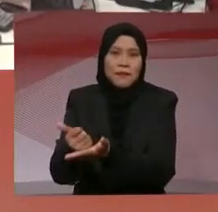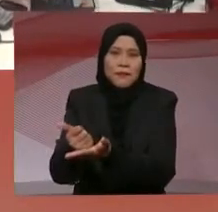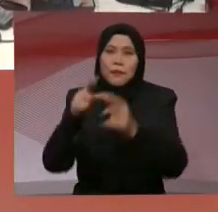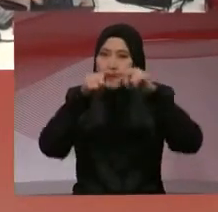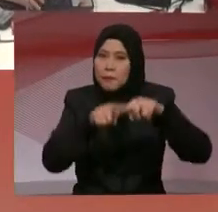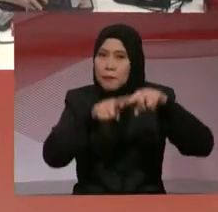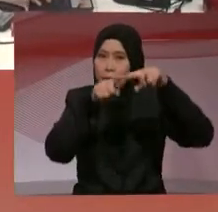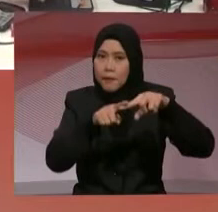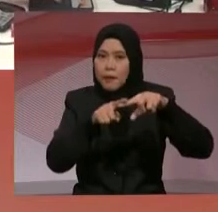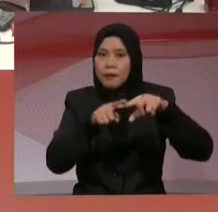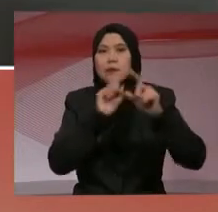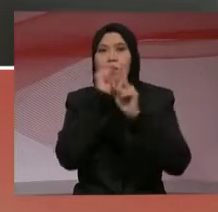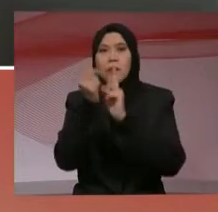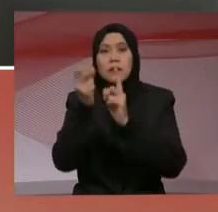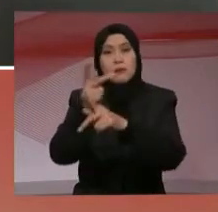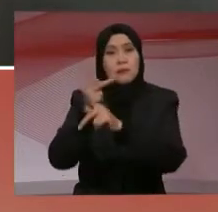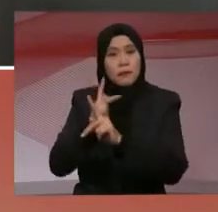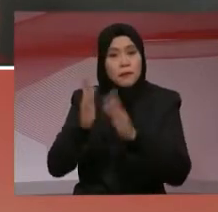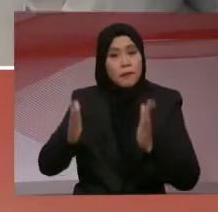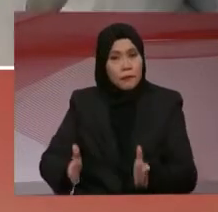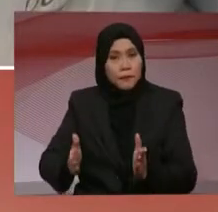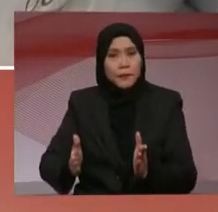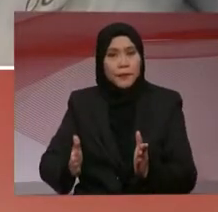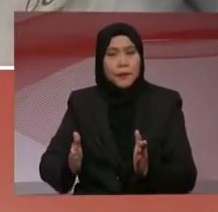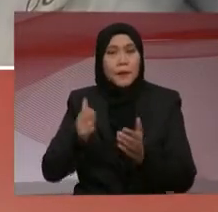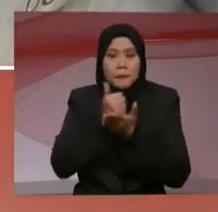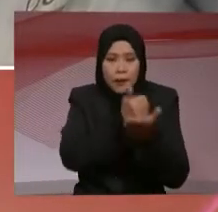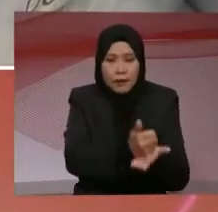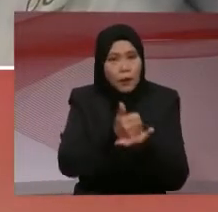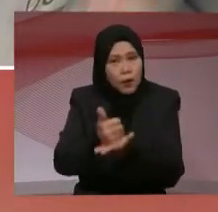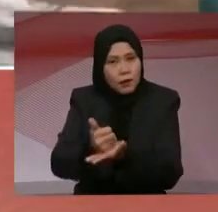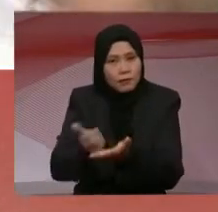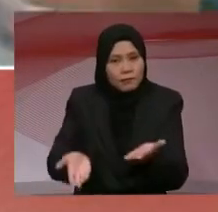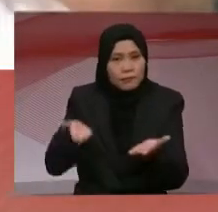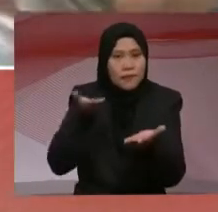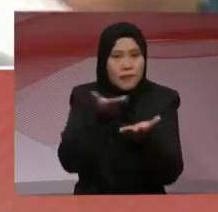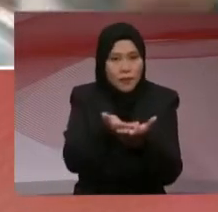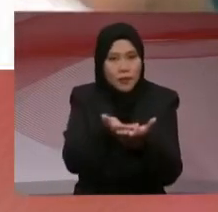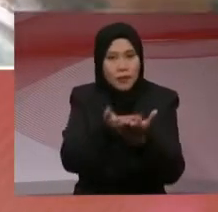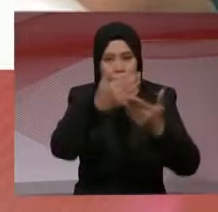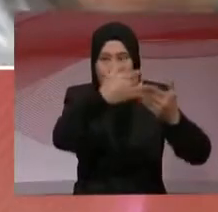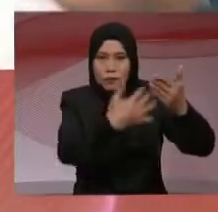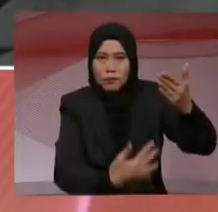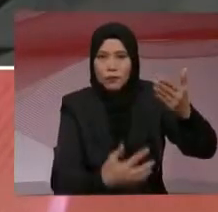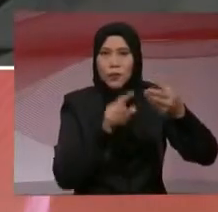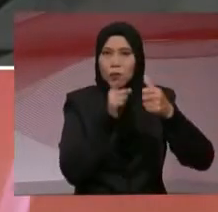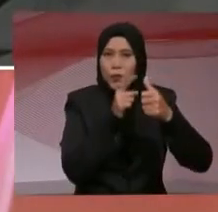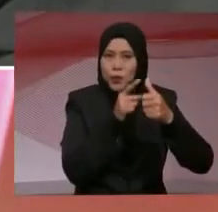Bergantung kepada situasi peminjam-peminjam, bantuan-bantuan yang ditawarkan termasuk